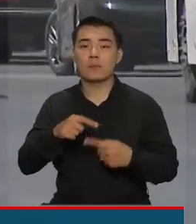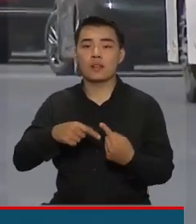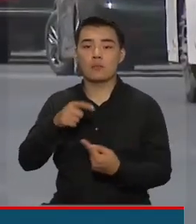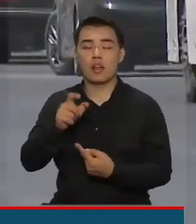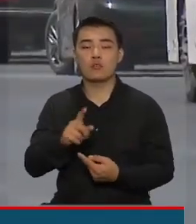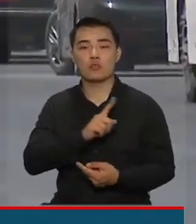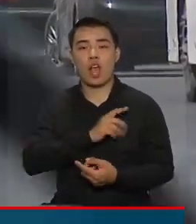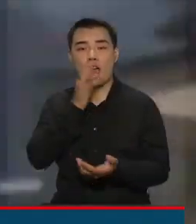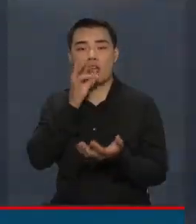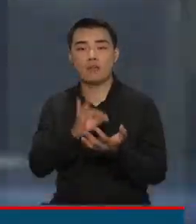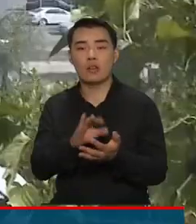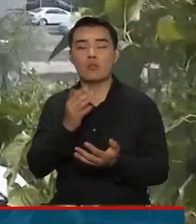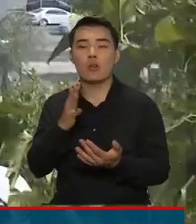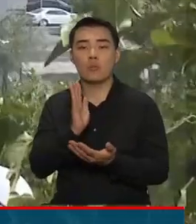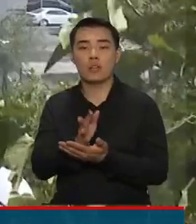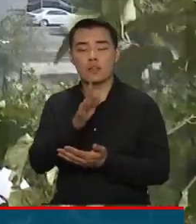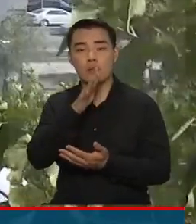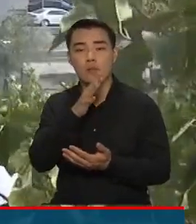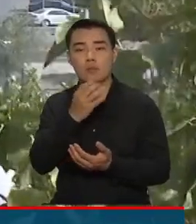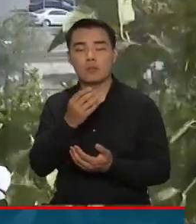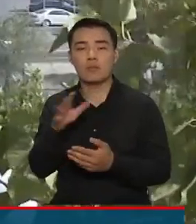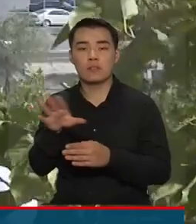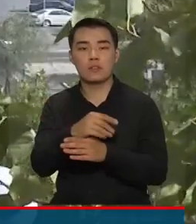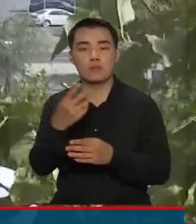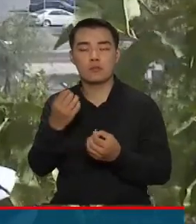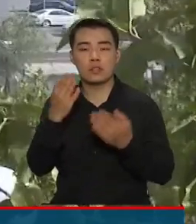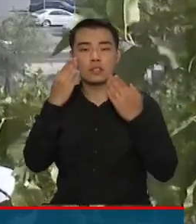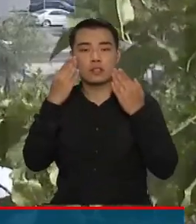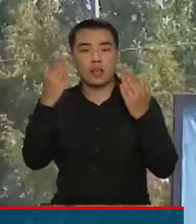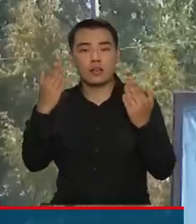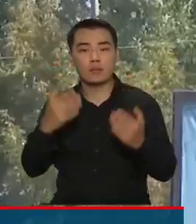ответа, но сколько это займет времени, никто так и не